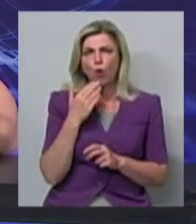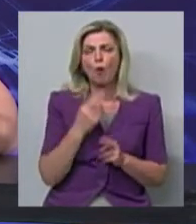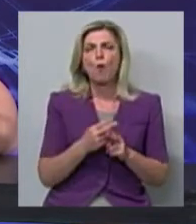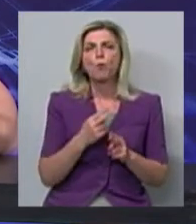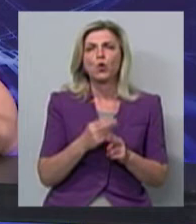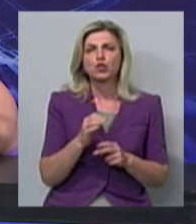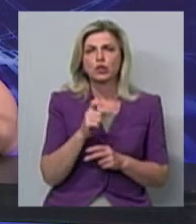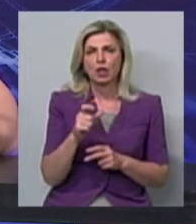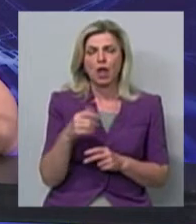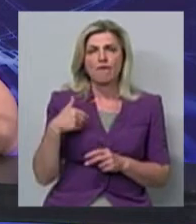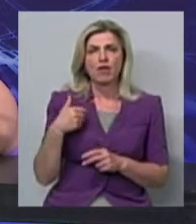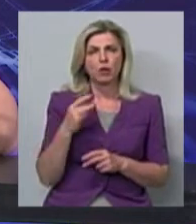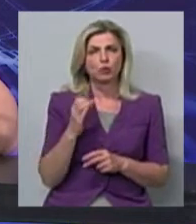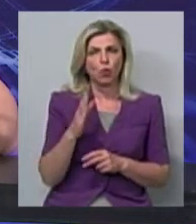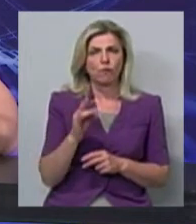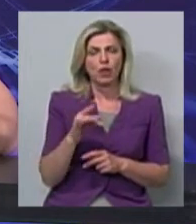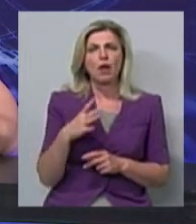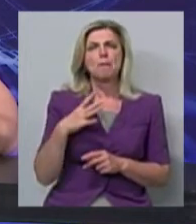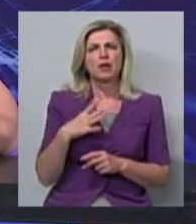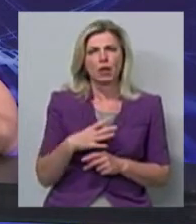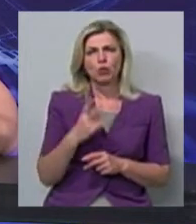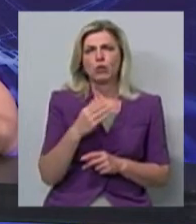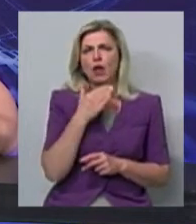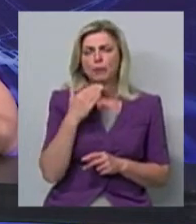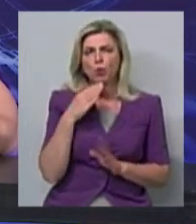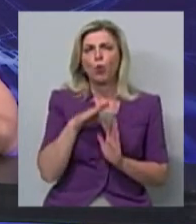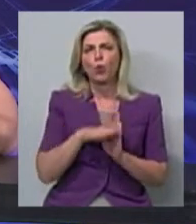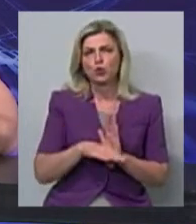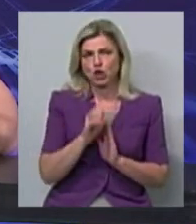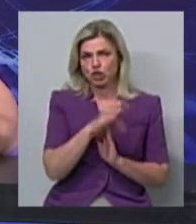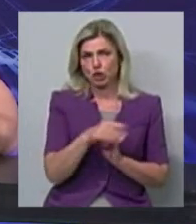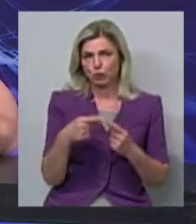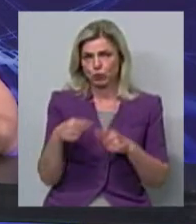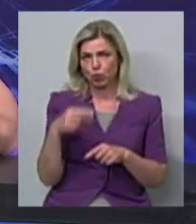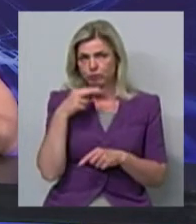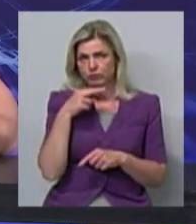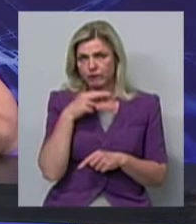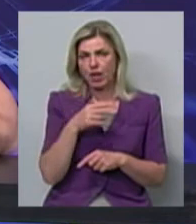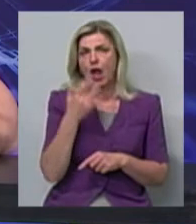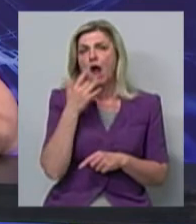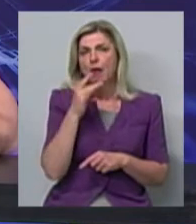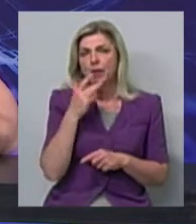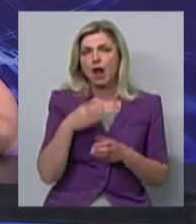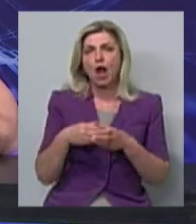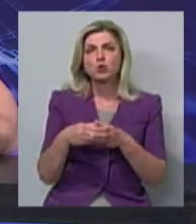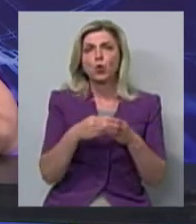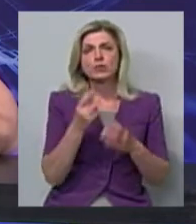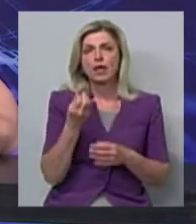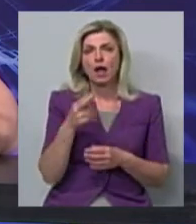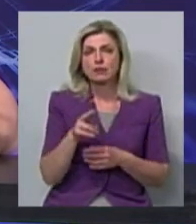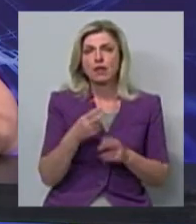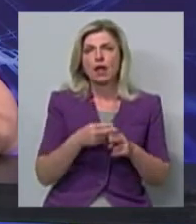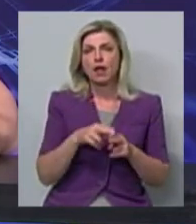больше у него. И переносится он намного хуже по сравнению с дефлозакортом. И американская ассоциация FDA признала